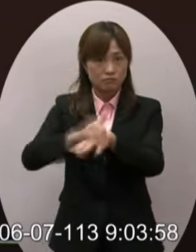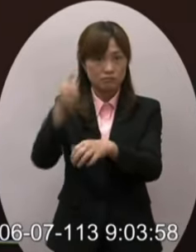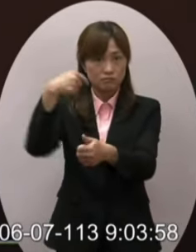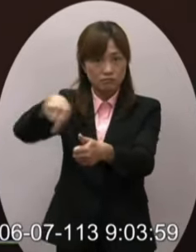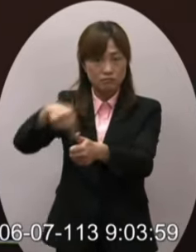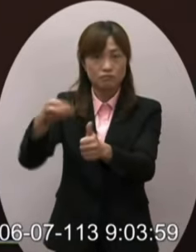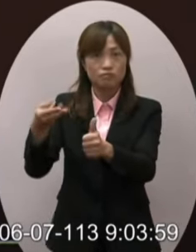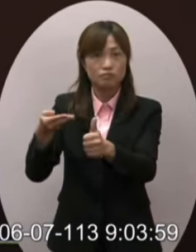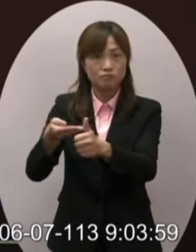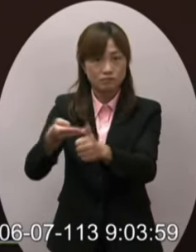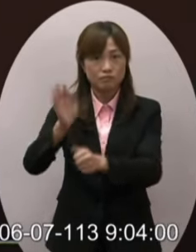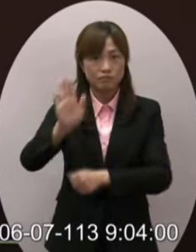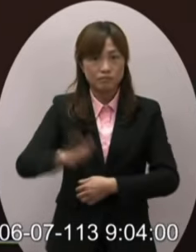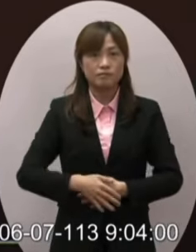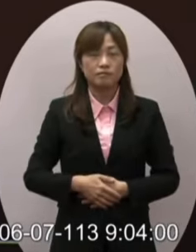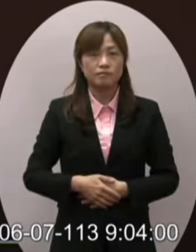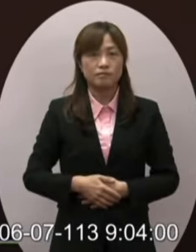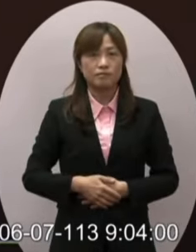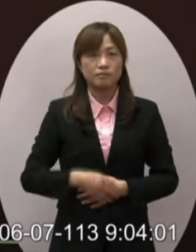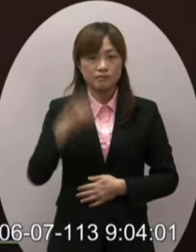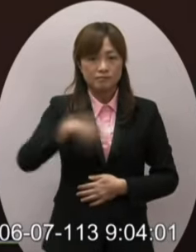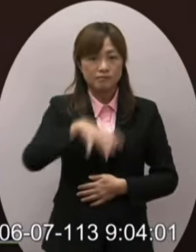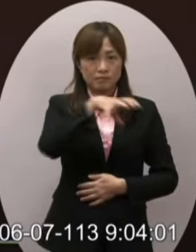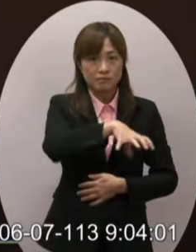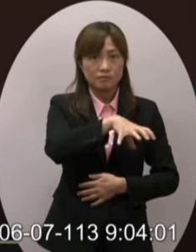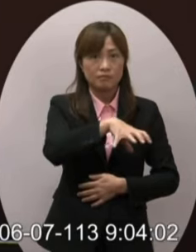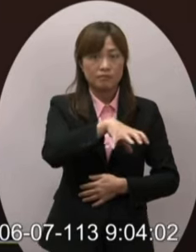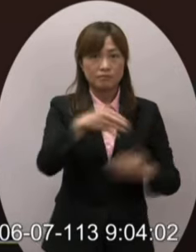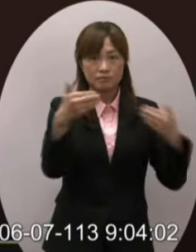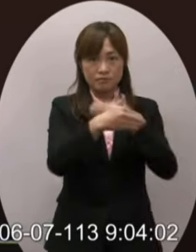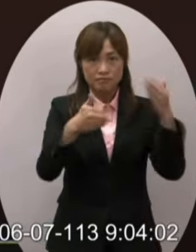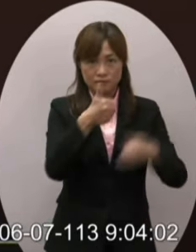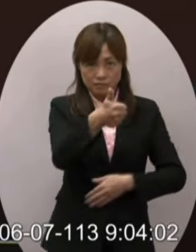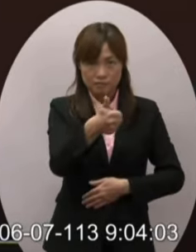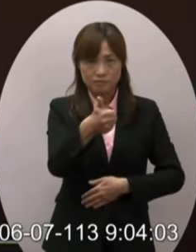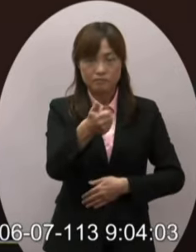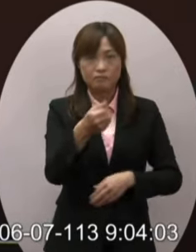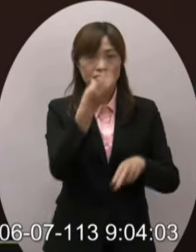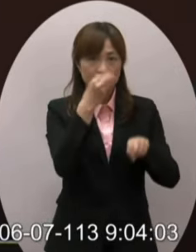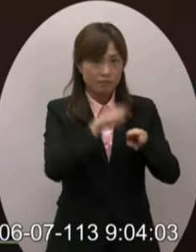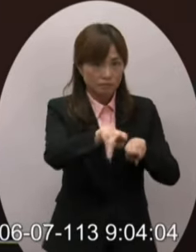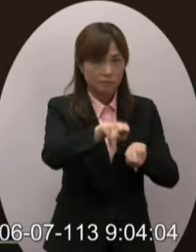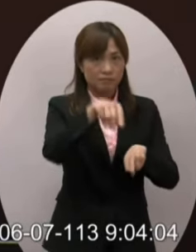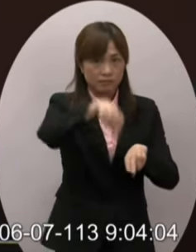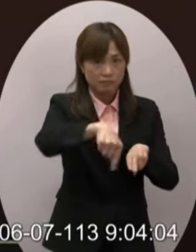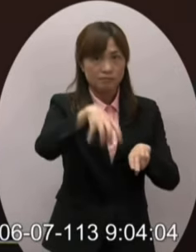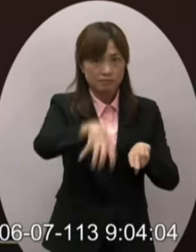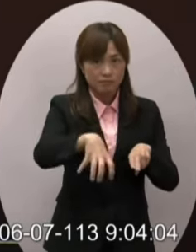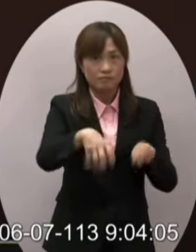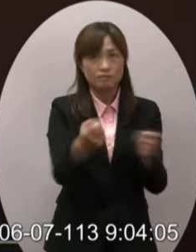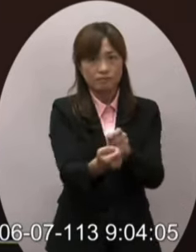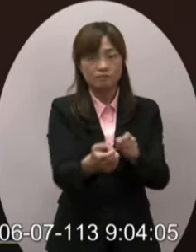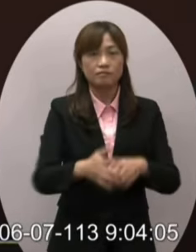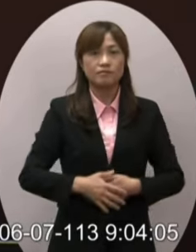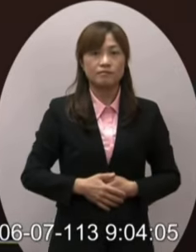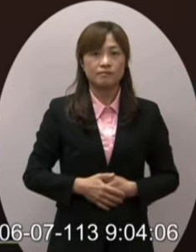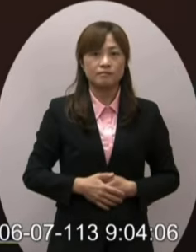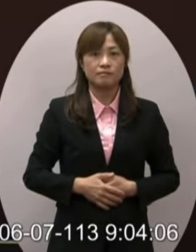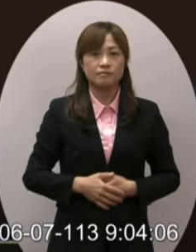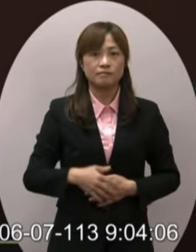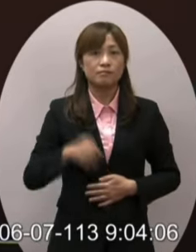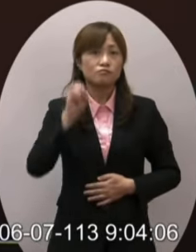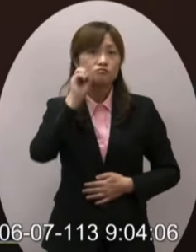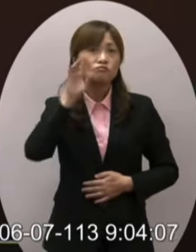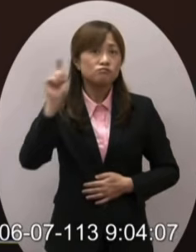我们的园区就在高铁站旁。那当然呢，最重要的，云林引以为傲的